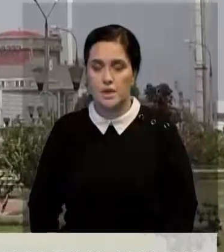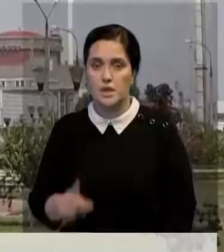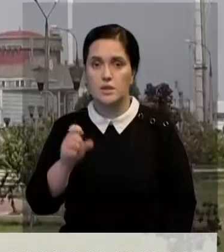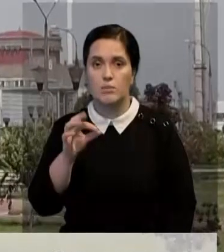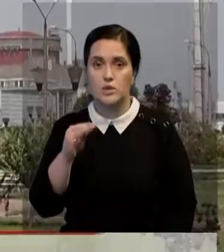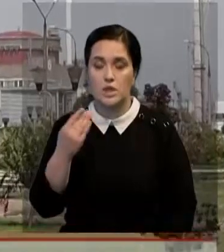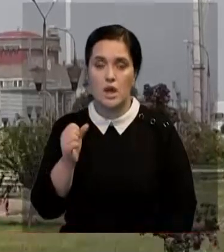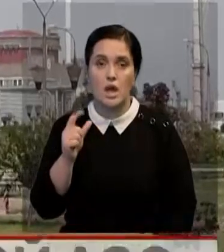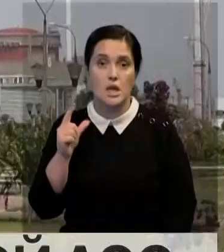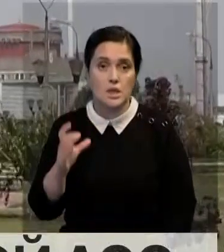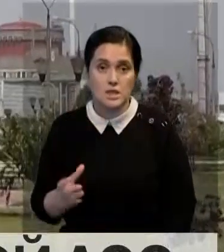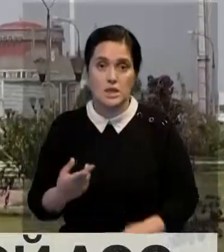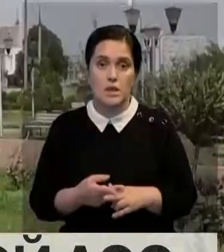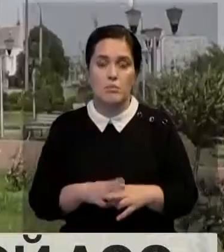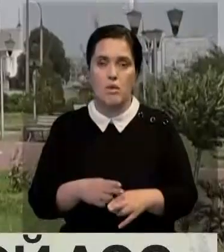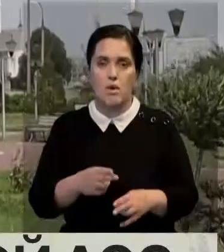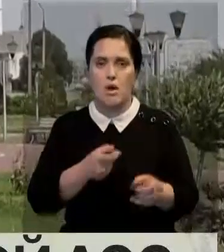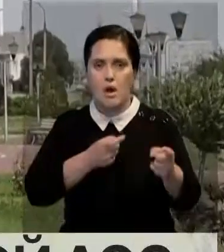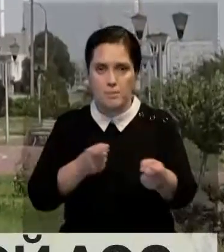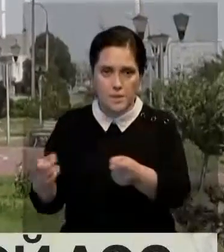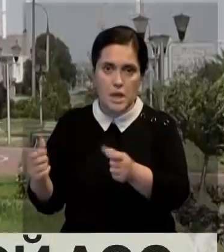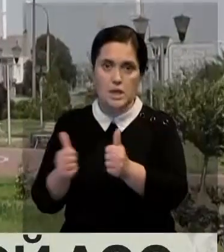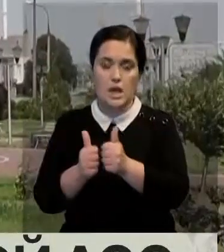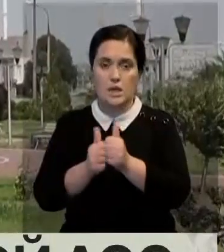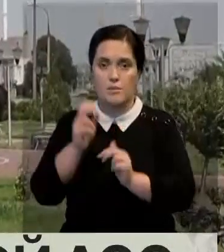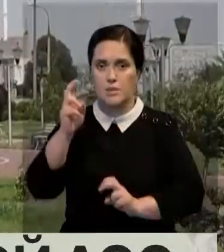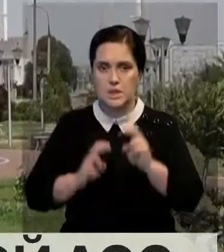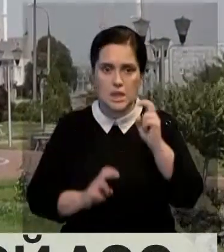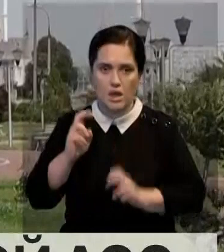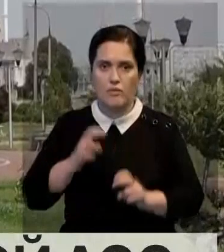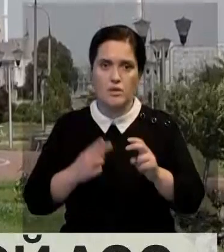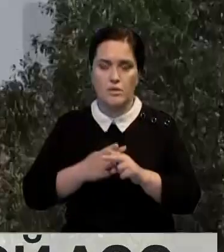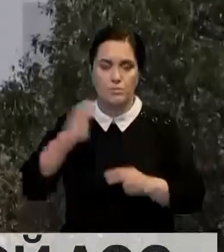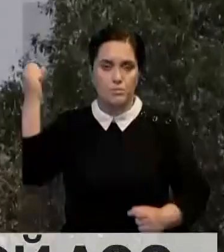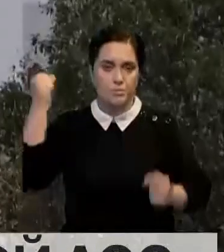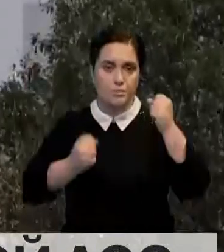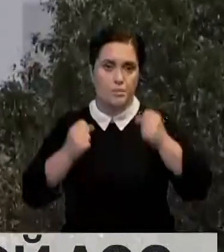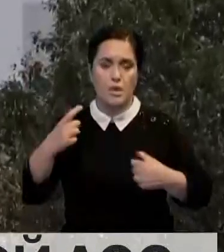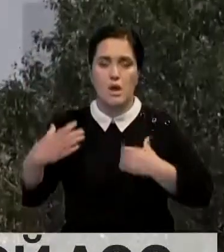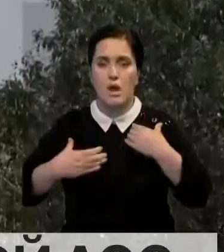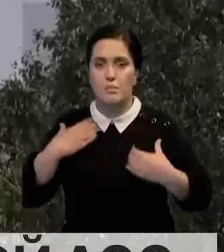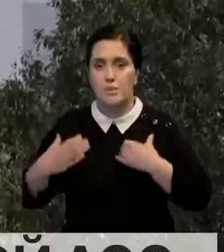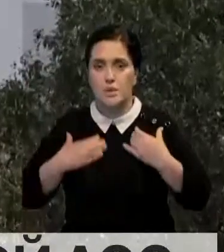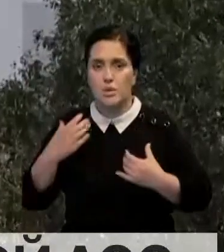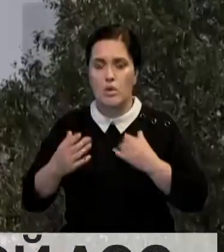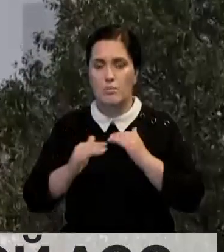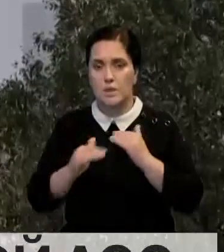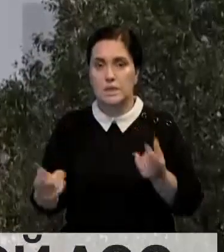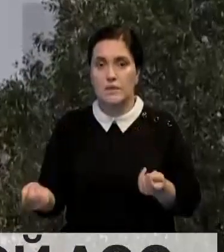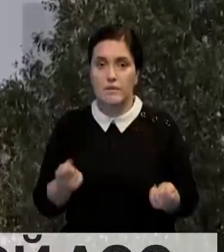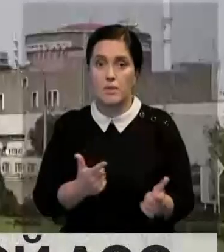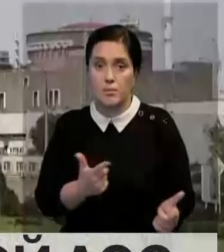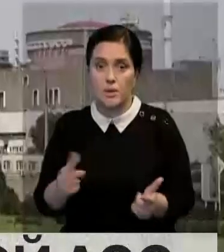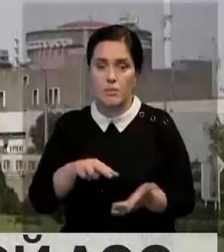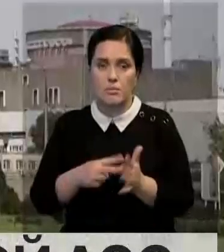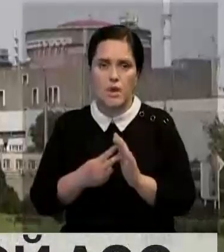Запорожская АЭС продолжает подвергаться обстрелам. Рядом с заводом вновь упали несколько снарядов. Обеспокоенные ситуацией местные власти уже подготовили план